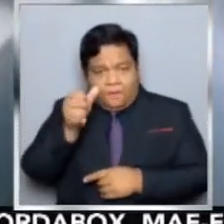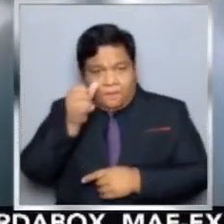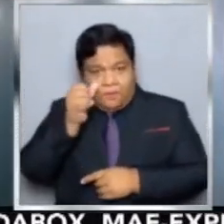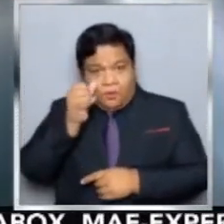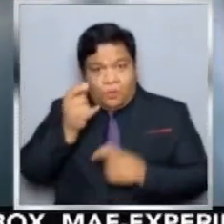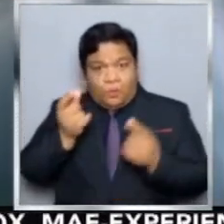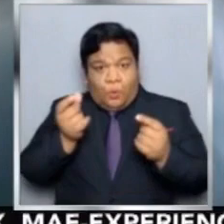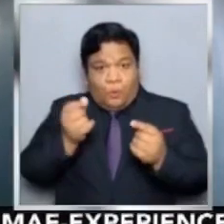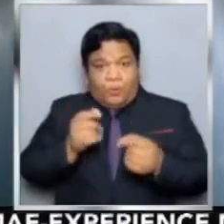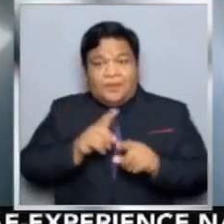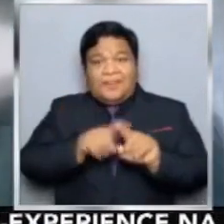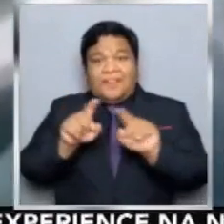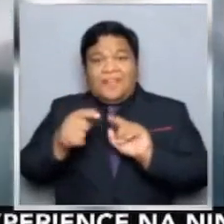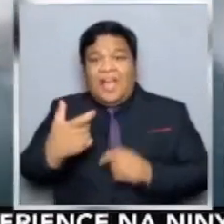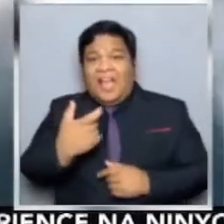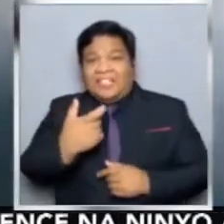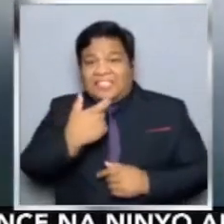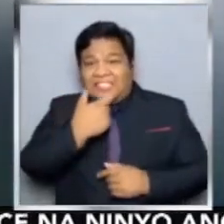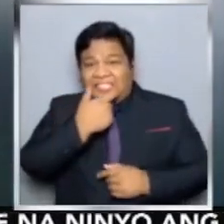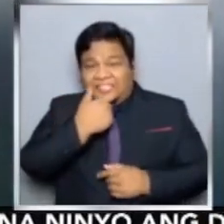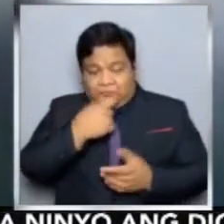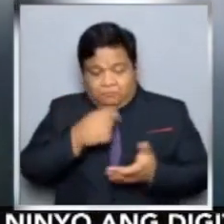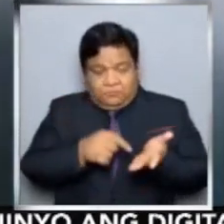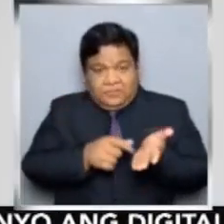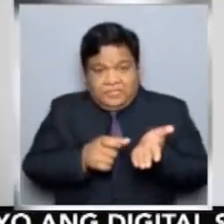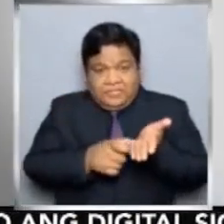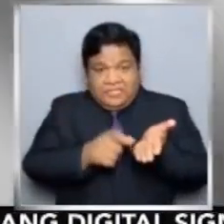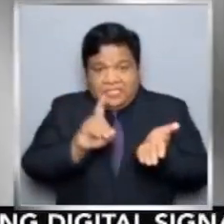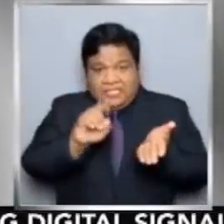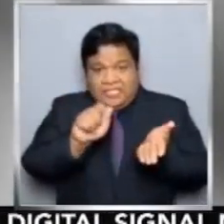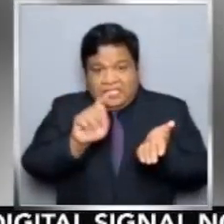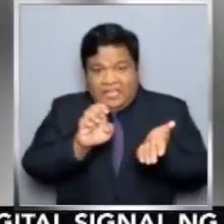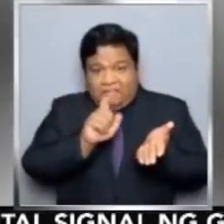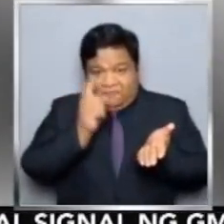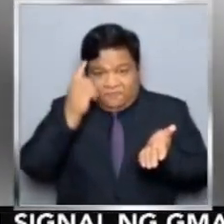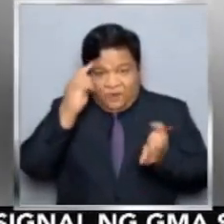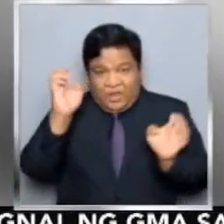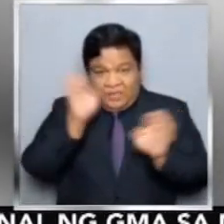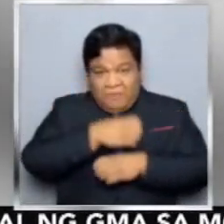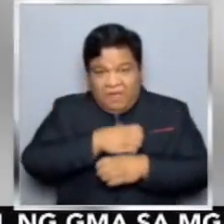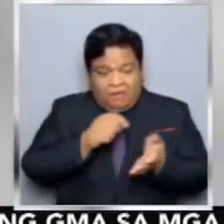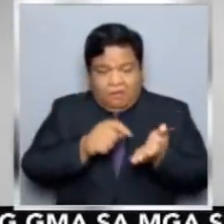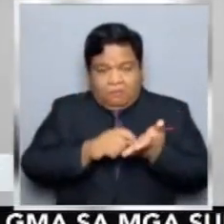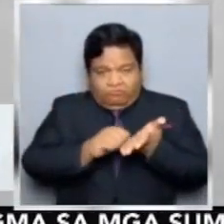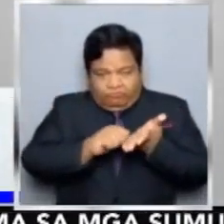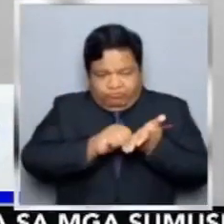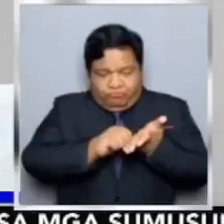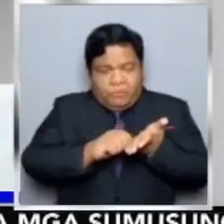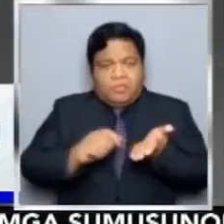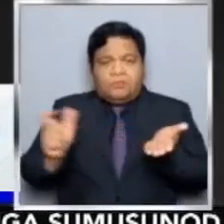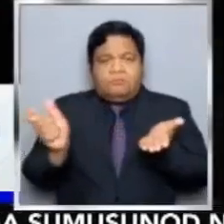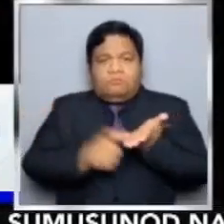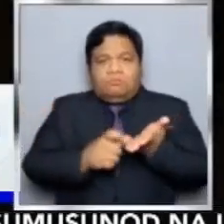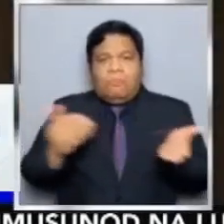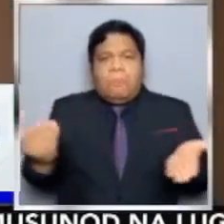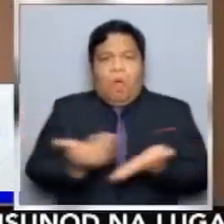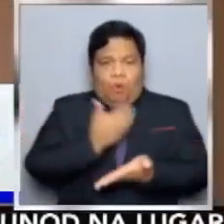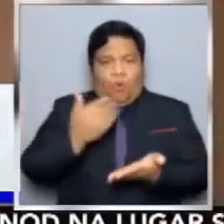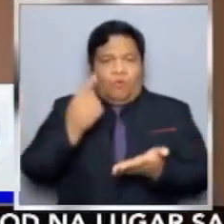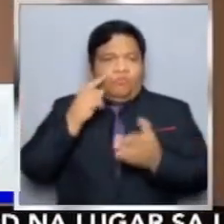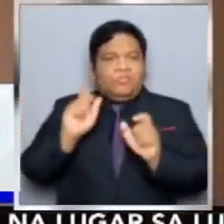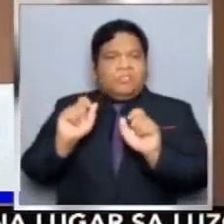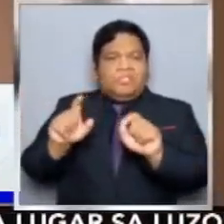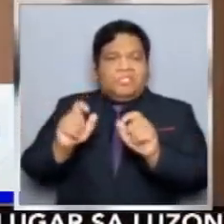ng biskuit sa Misamis Oriental. Matapos mabura, nilalagyan daw ito ng bagong expiration date para maibenta.